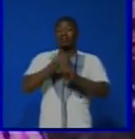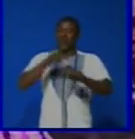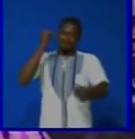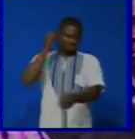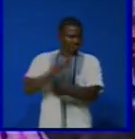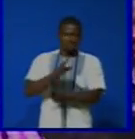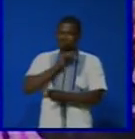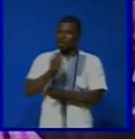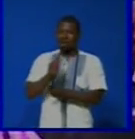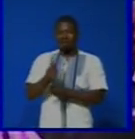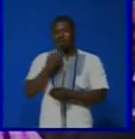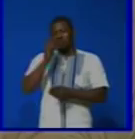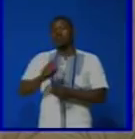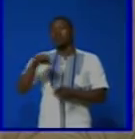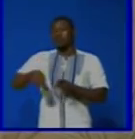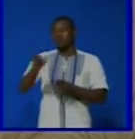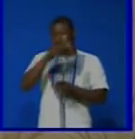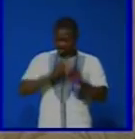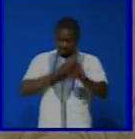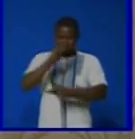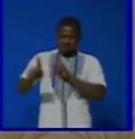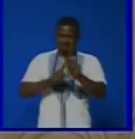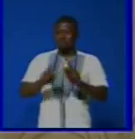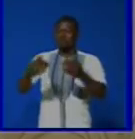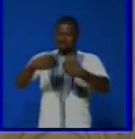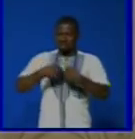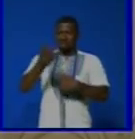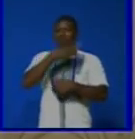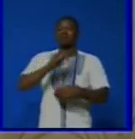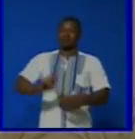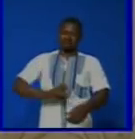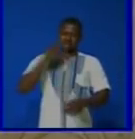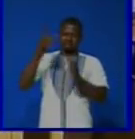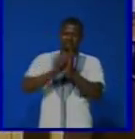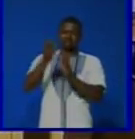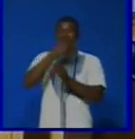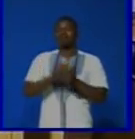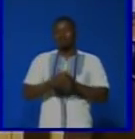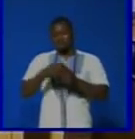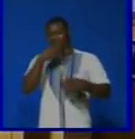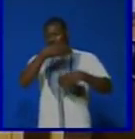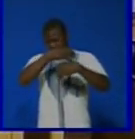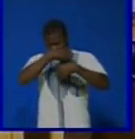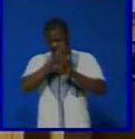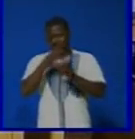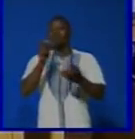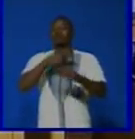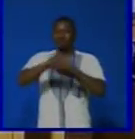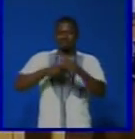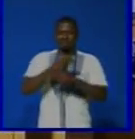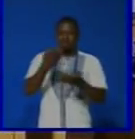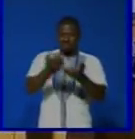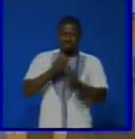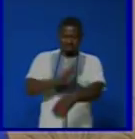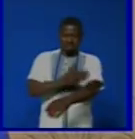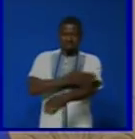faut même que nos populations d'abord puissent être sensibilisées. L'examen périodique universel vise à améliorer la situation des droits humains dans tous les pays